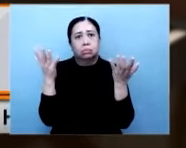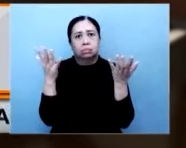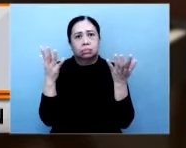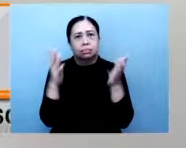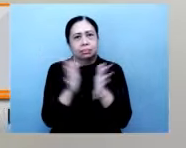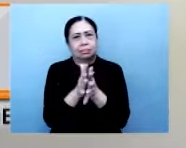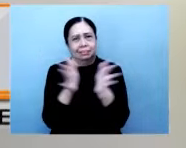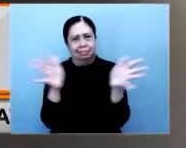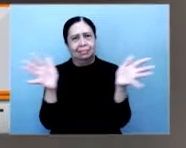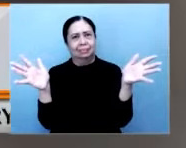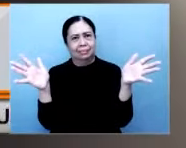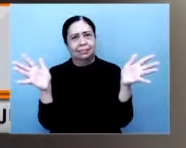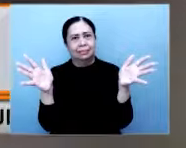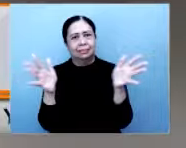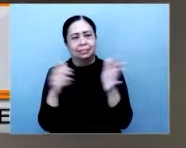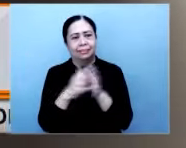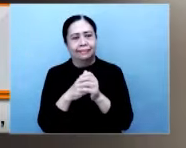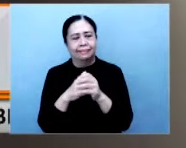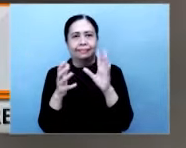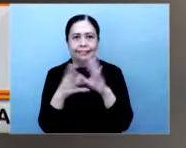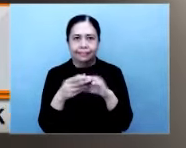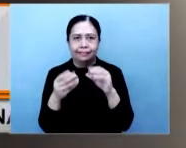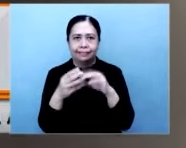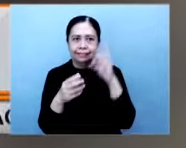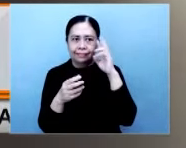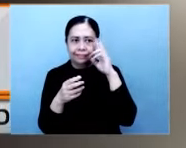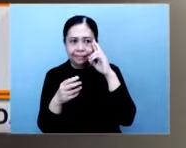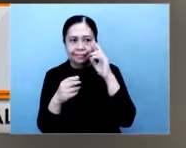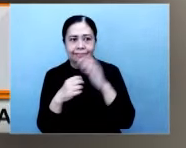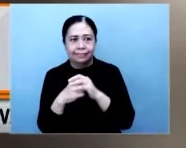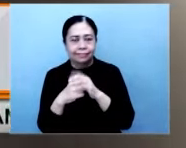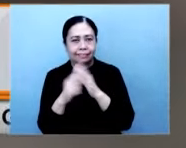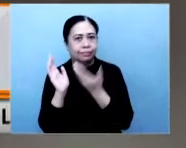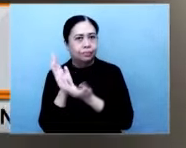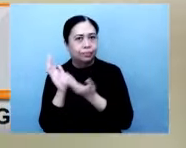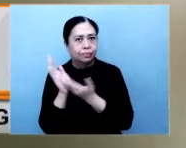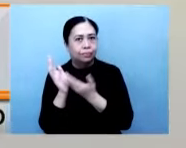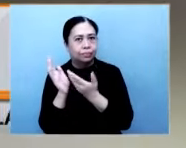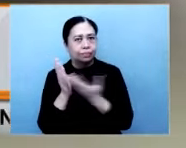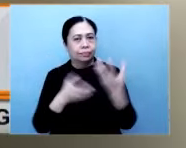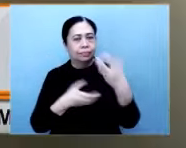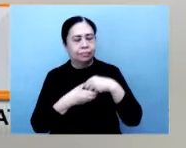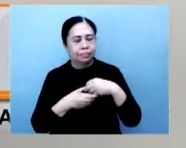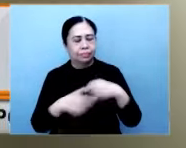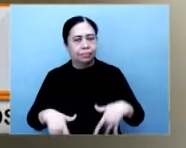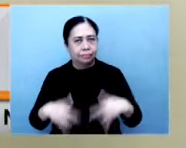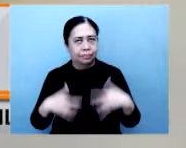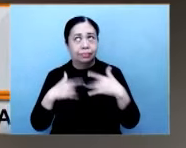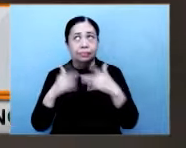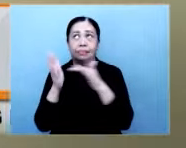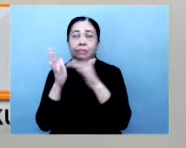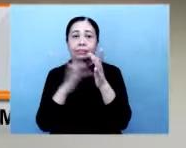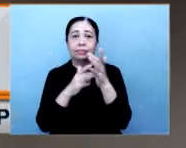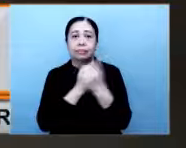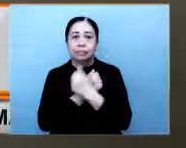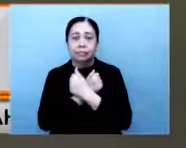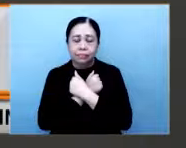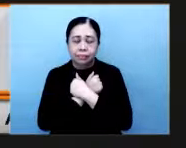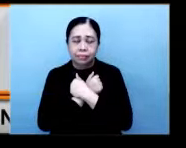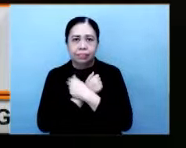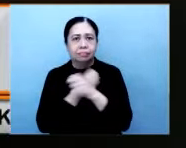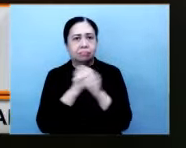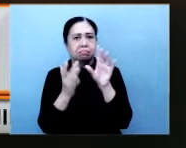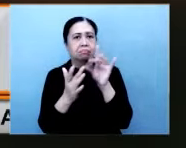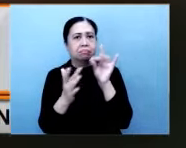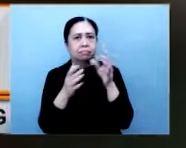no? Ang kwento ni Romar, isang patunay na ang pagsasabuhay ng pag-ibig ni Kristo ay walang pinipiling